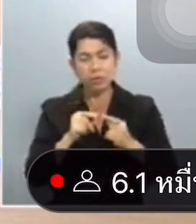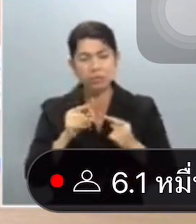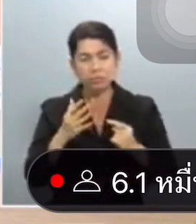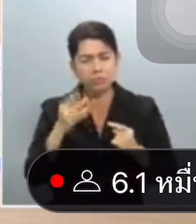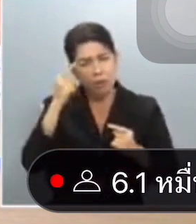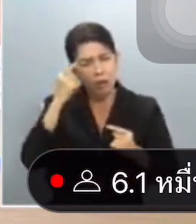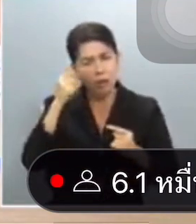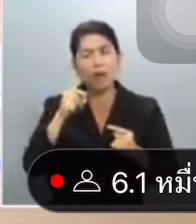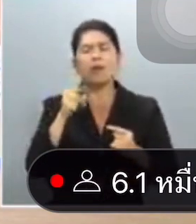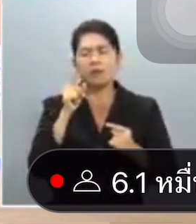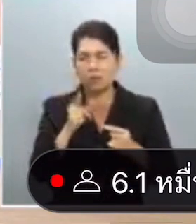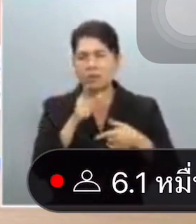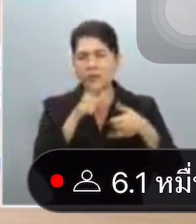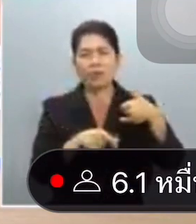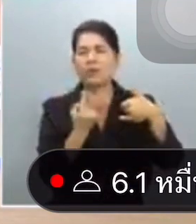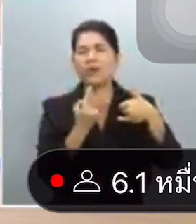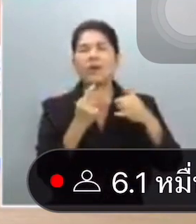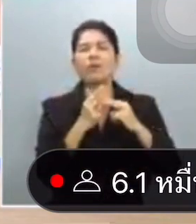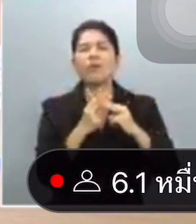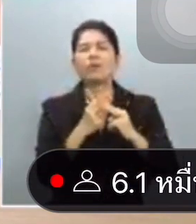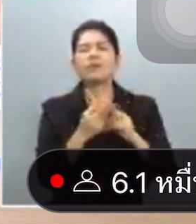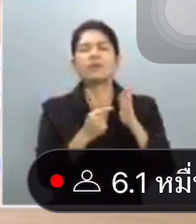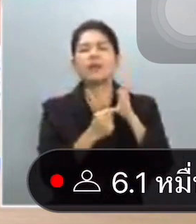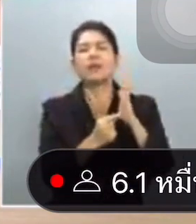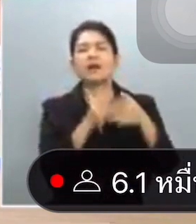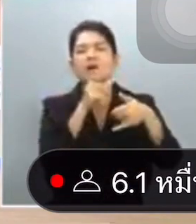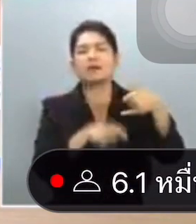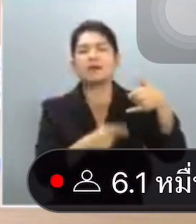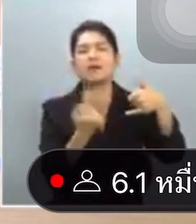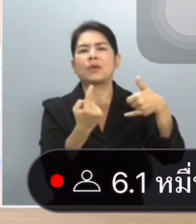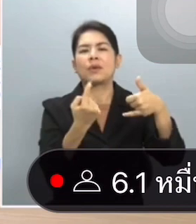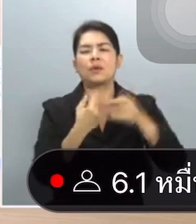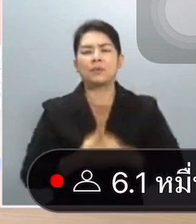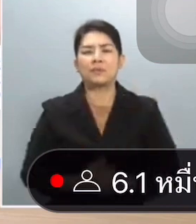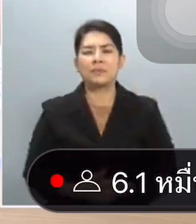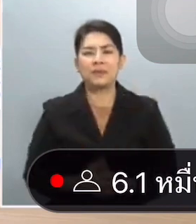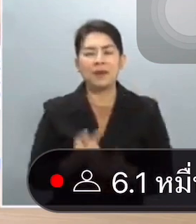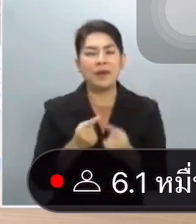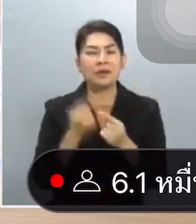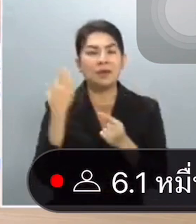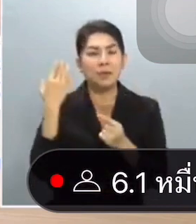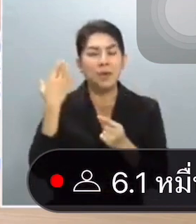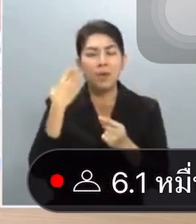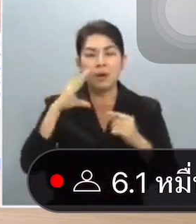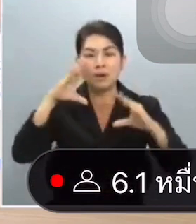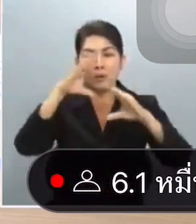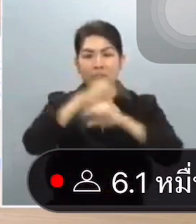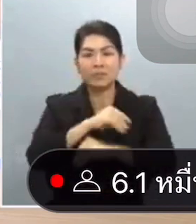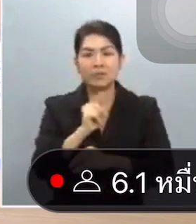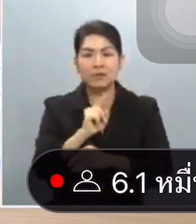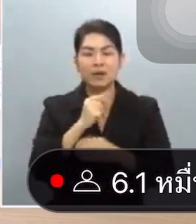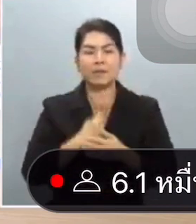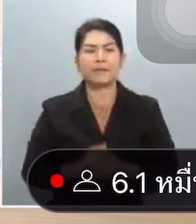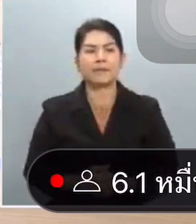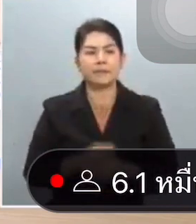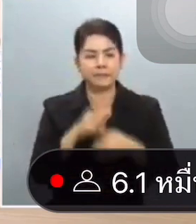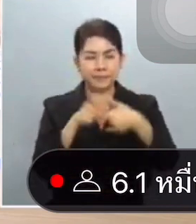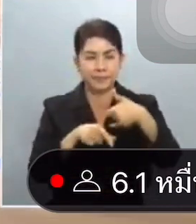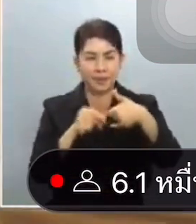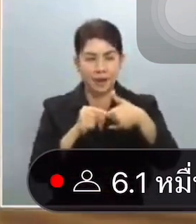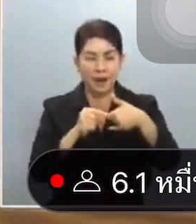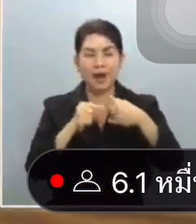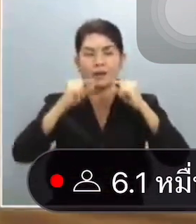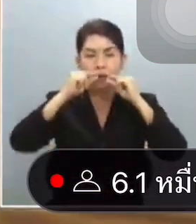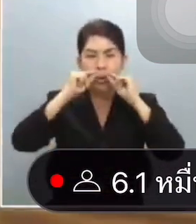ก็น่าจะต้องได้แล้วค่ะขนาดเดียวกันเมื่อคืนที่ผ่านมาเป็นยังไงตูนคุณชูวิทย์ใช่ไหมคะใช่โพสต์